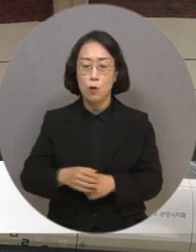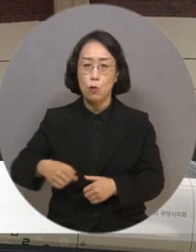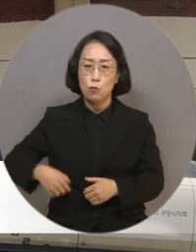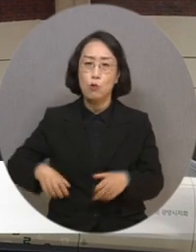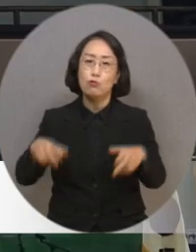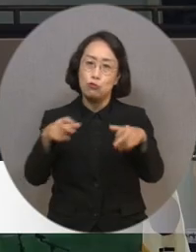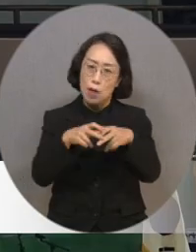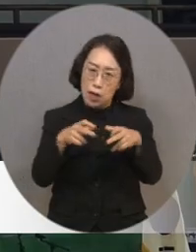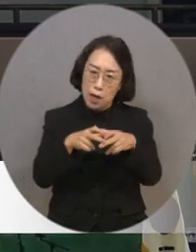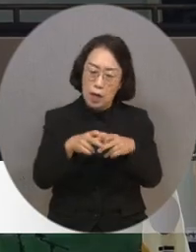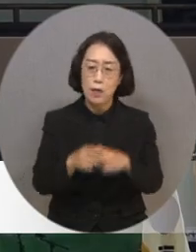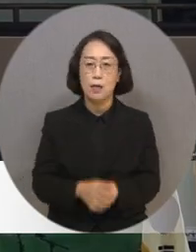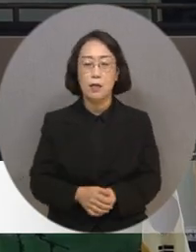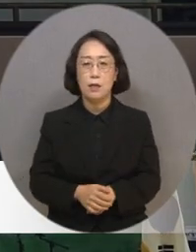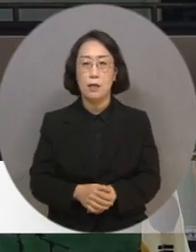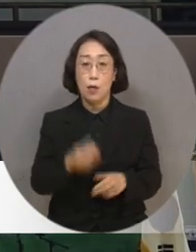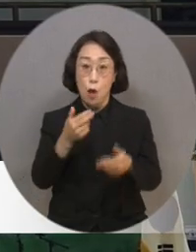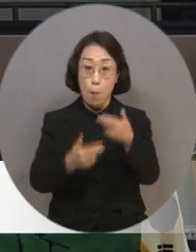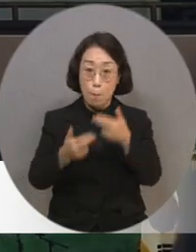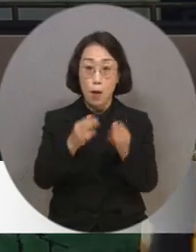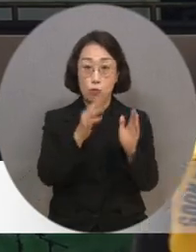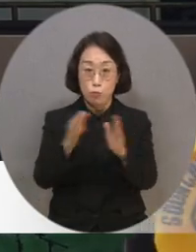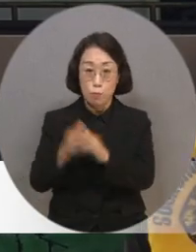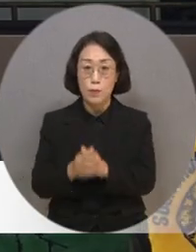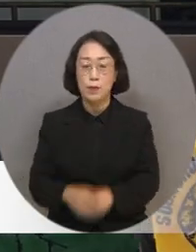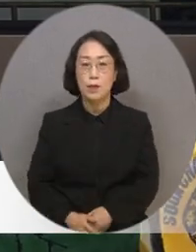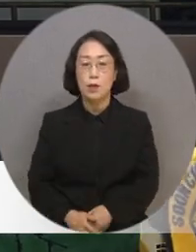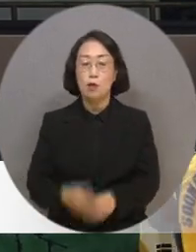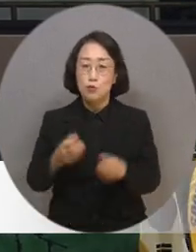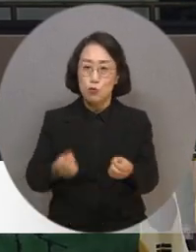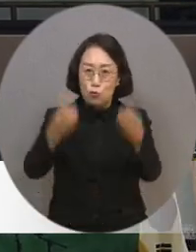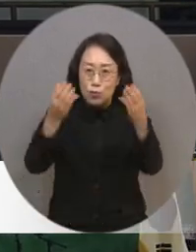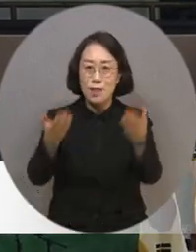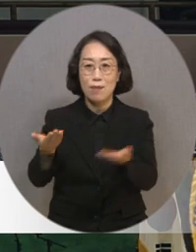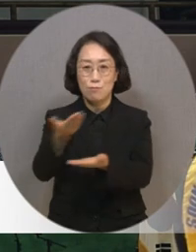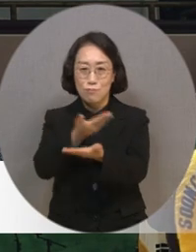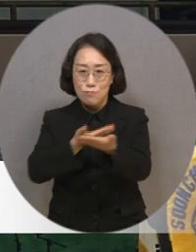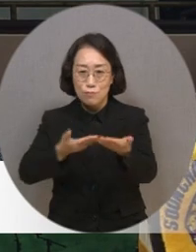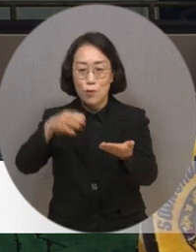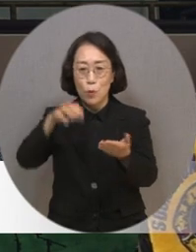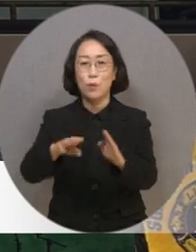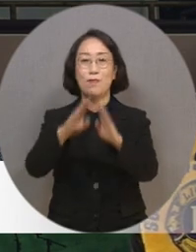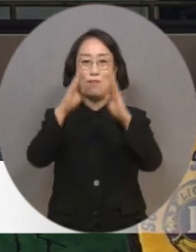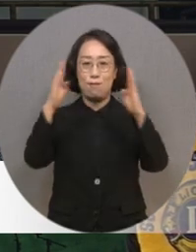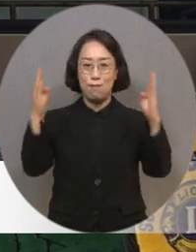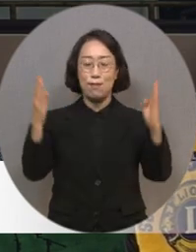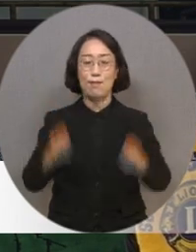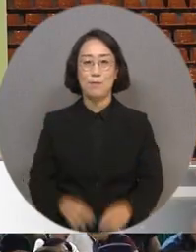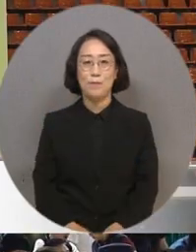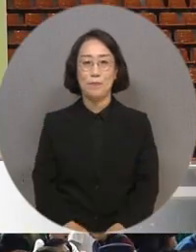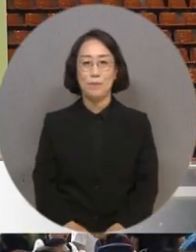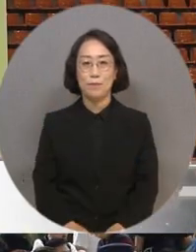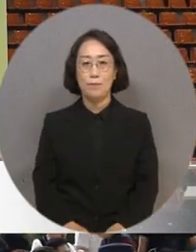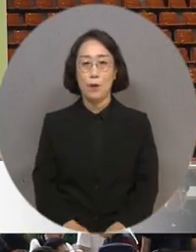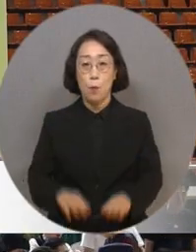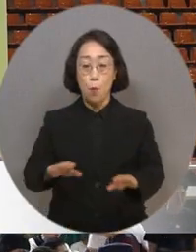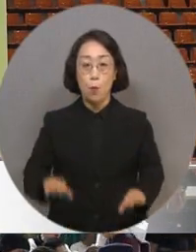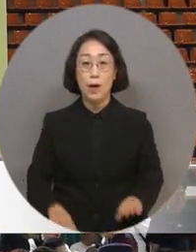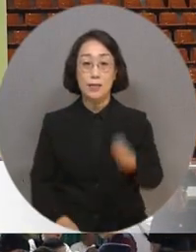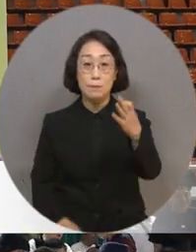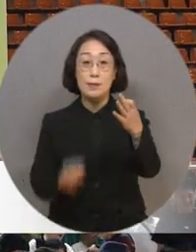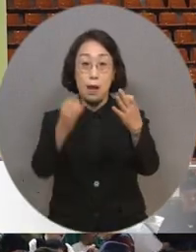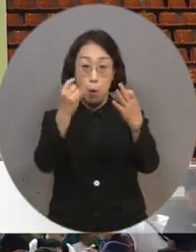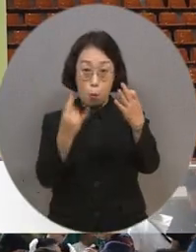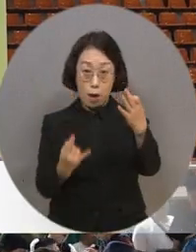한국척수장애인협회에서 주최한 2024년 전국척추장애인축제대회 어울림 한마당이 개최됐습니다. 올해로